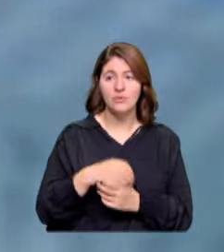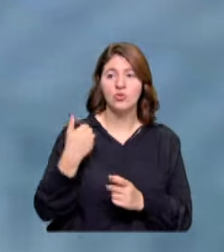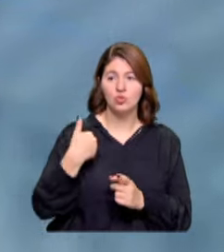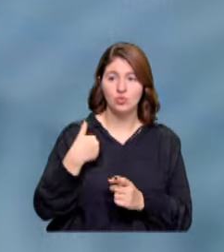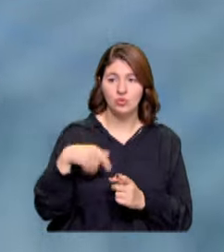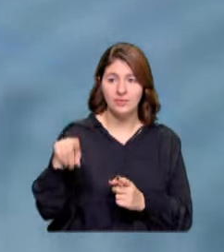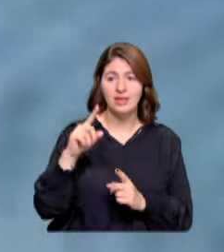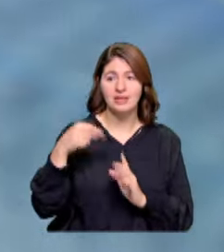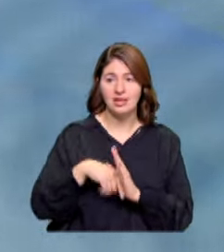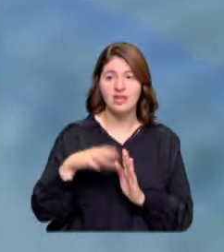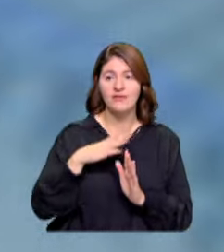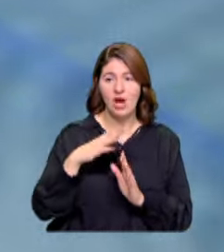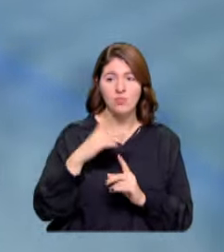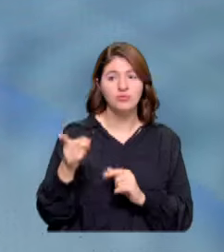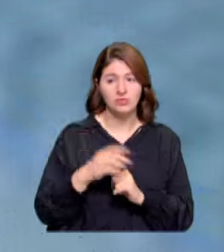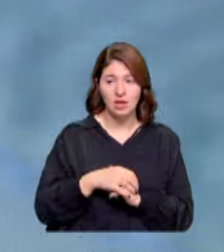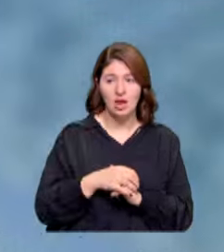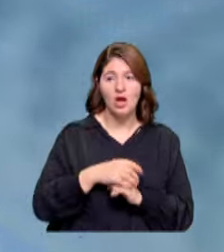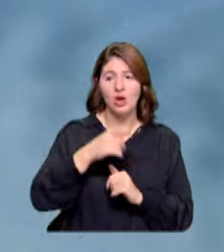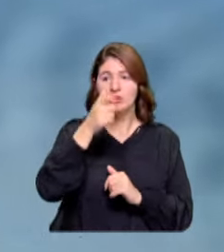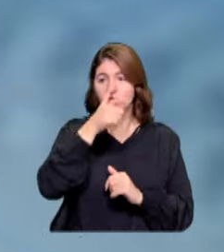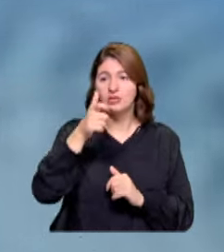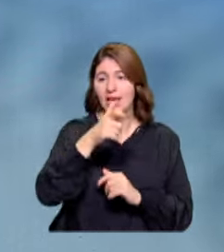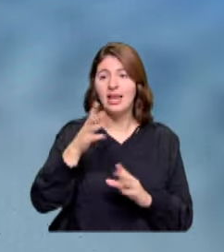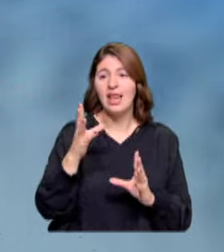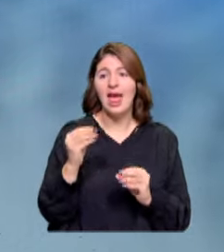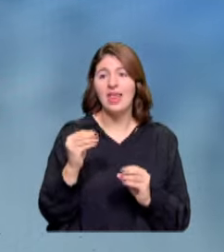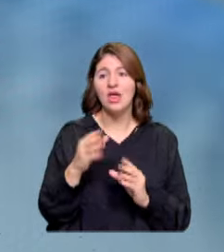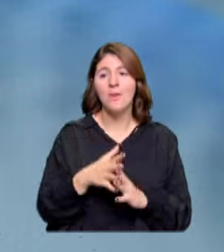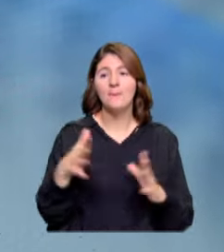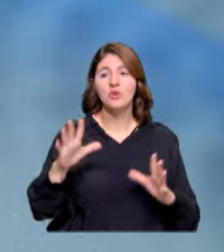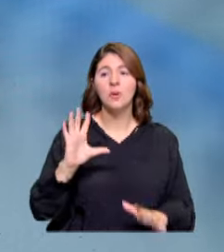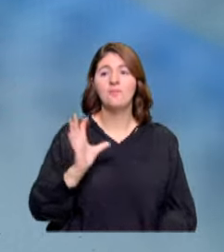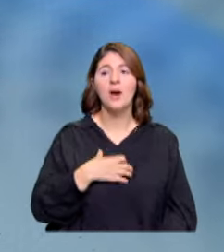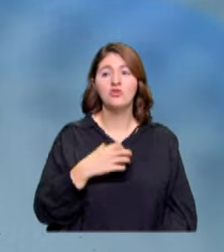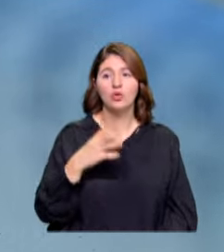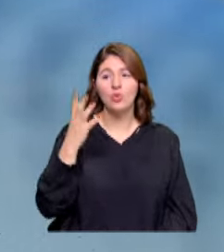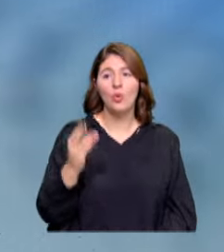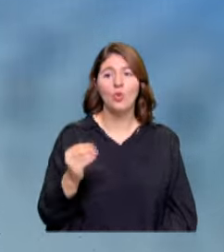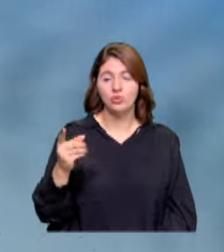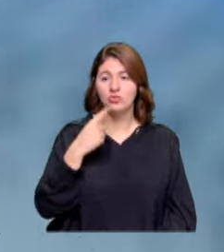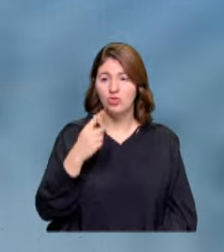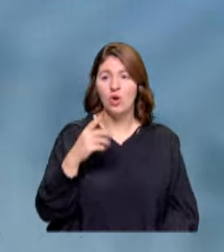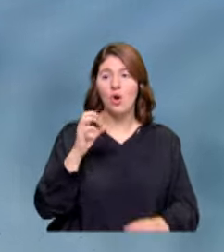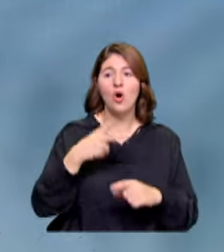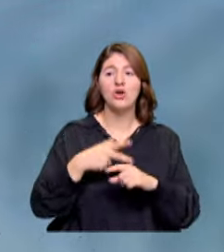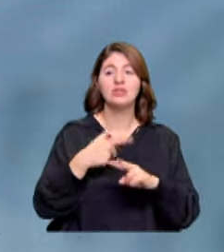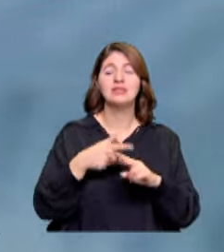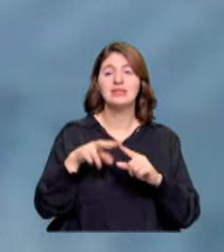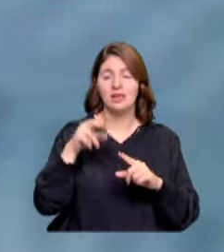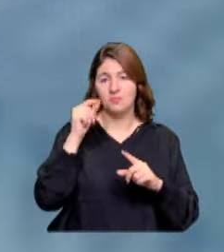kurumların detayı da var burada. Türkiye'nin en büyük patronu durumunda diyor Ozan Gündoğdu